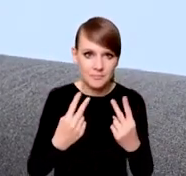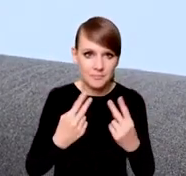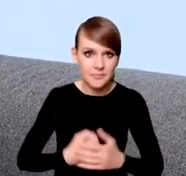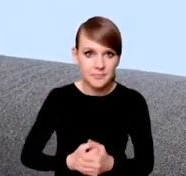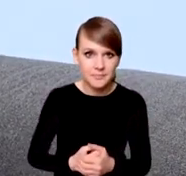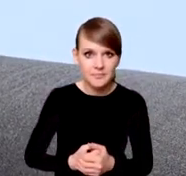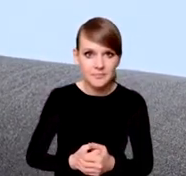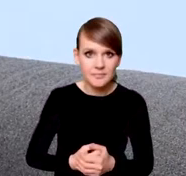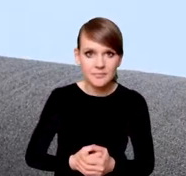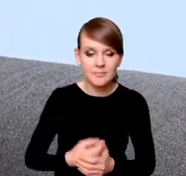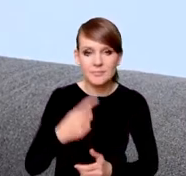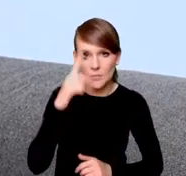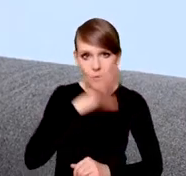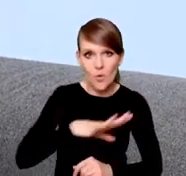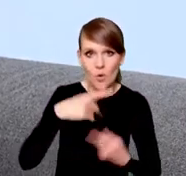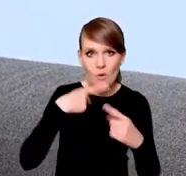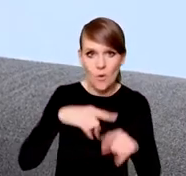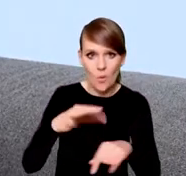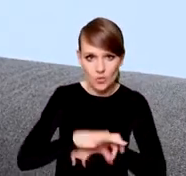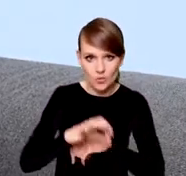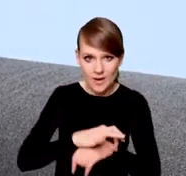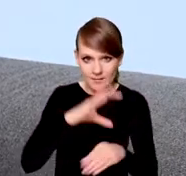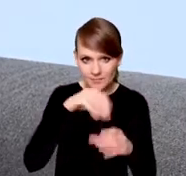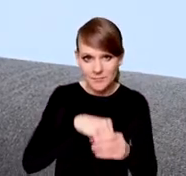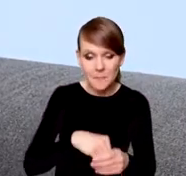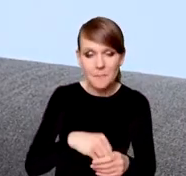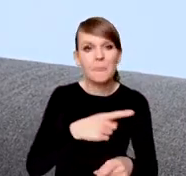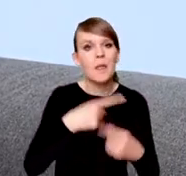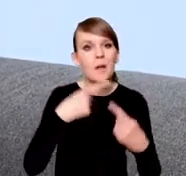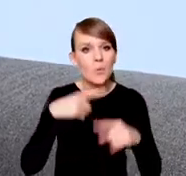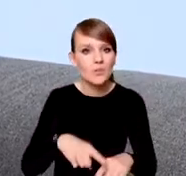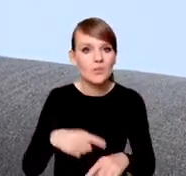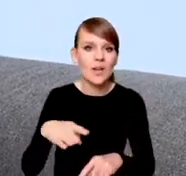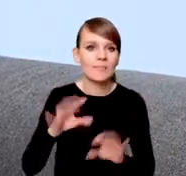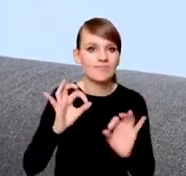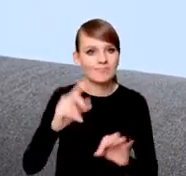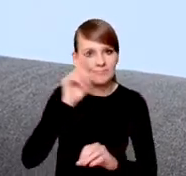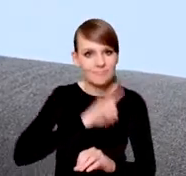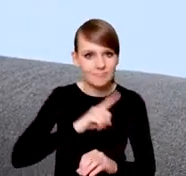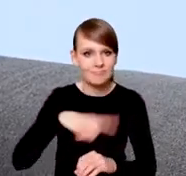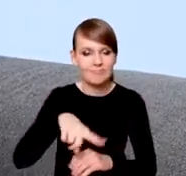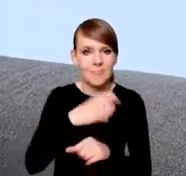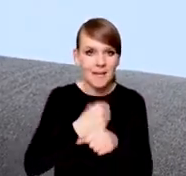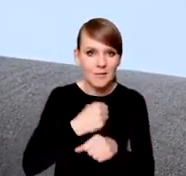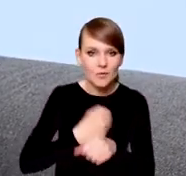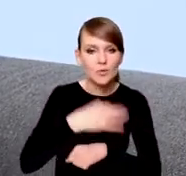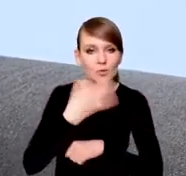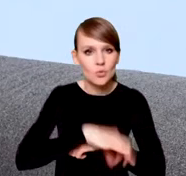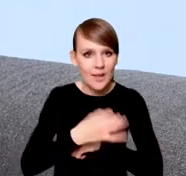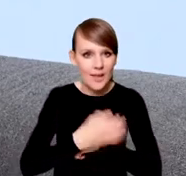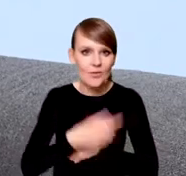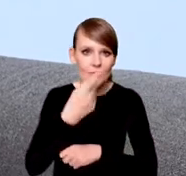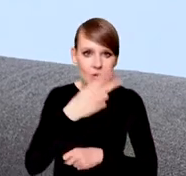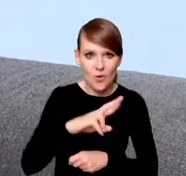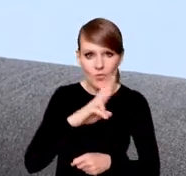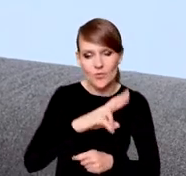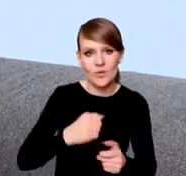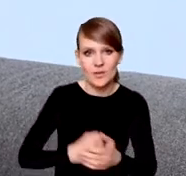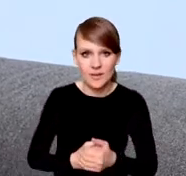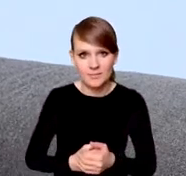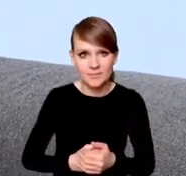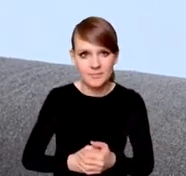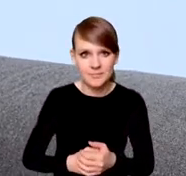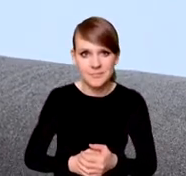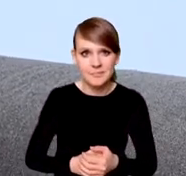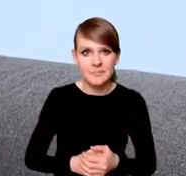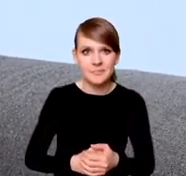w społeczną odpowiedzialność uczelni. Odpowiedzialność za dobrostan naszych pracowników, naszych studentów, doktorantów oczywiście także. I znowu